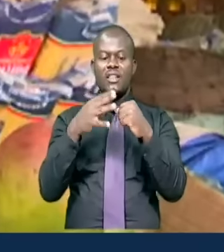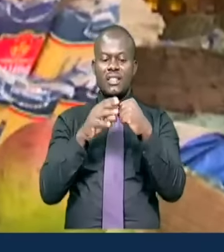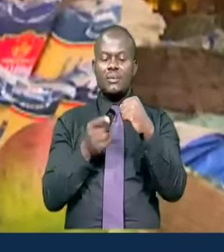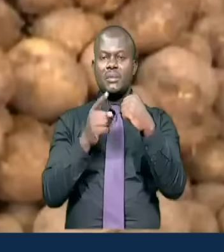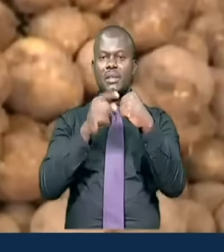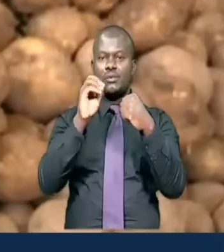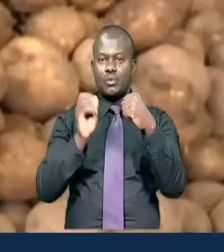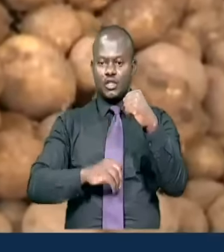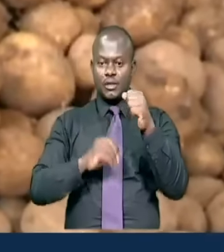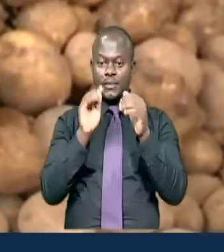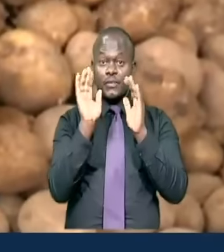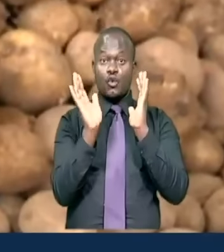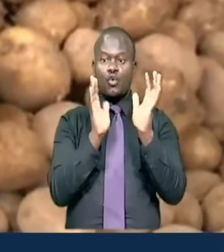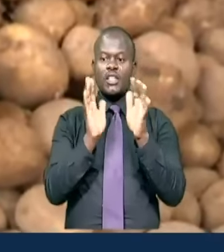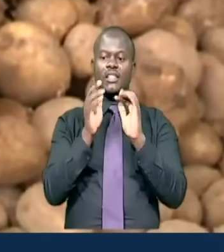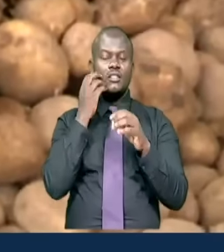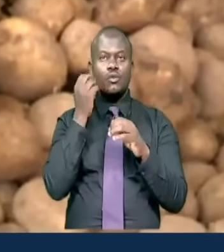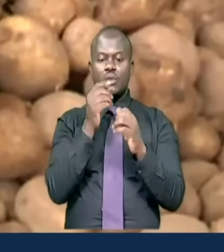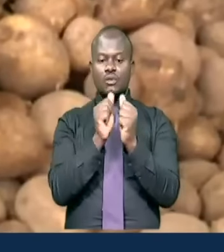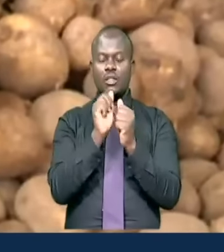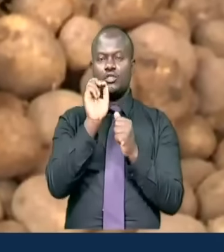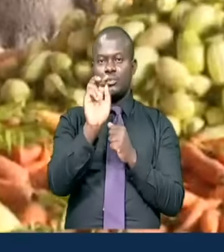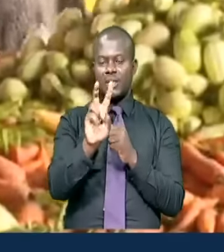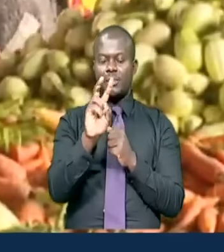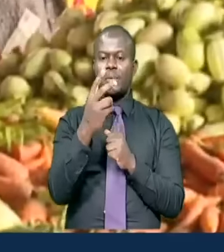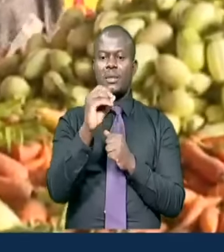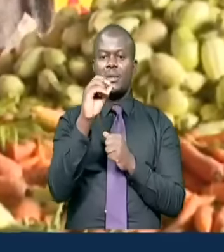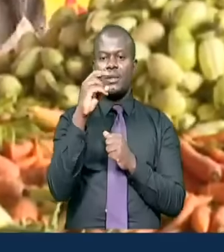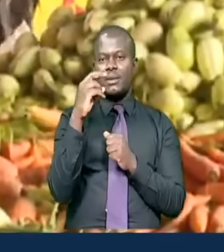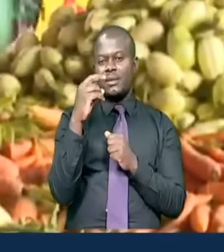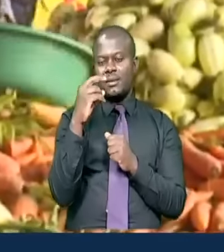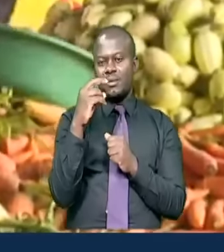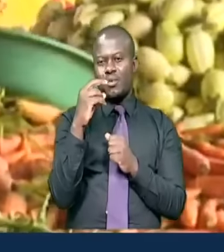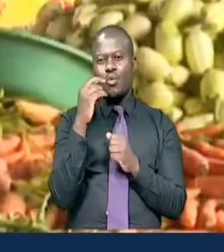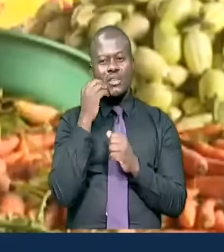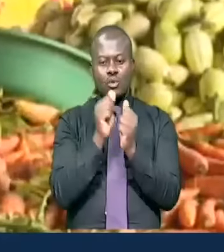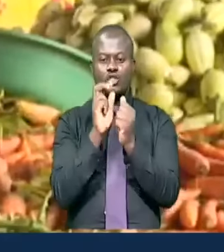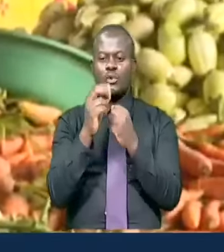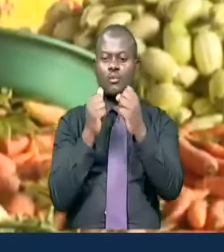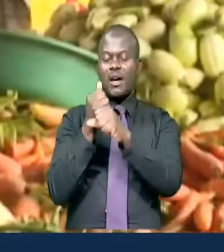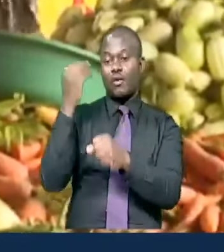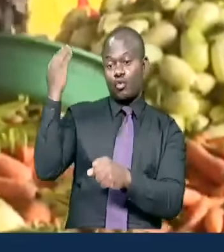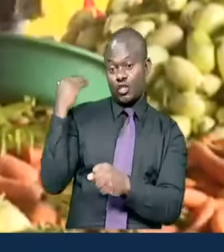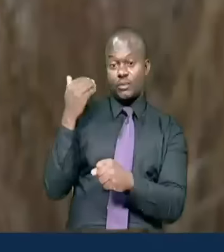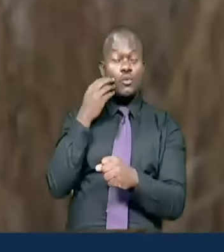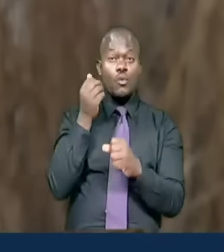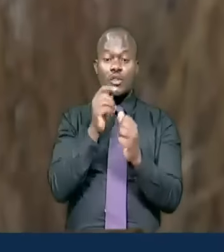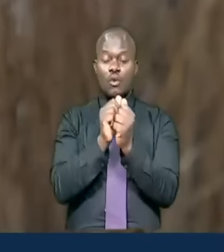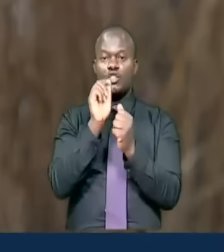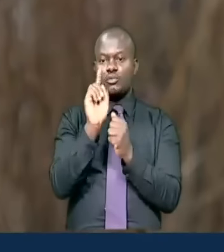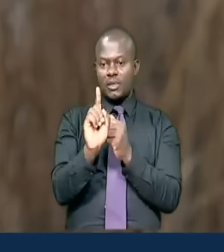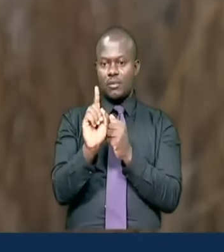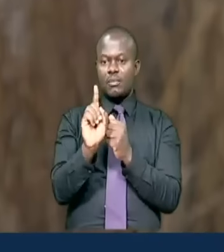9.6%. Ugeranyije n'ukwezi k'Ukuboza ugeranyije ukwezi kwa 12 umwaka ushize n'ugushyingo ni